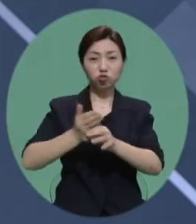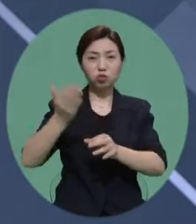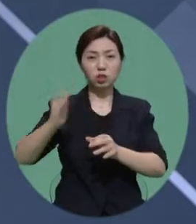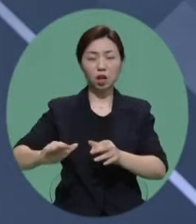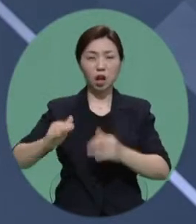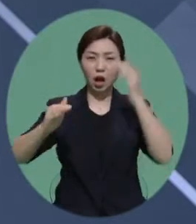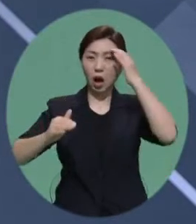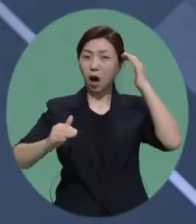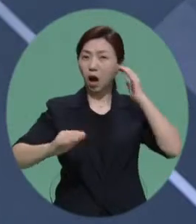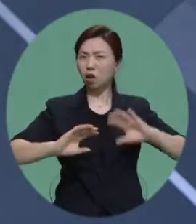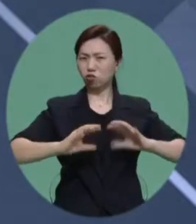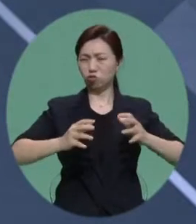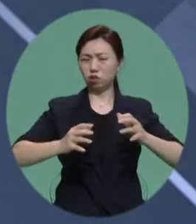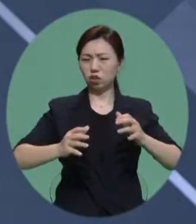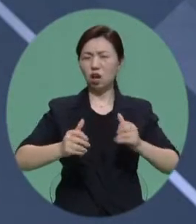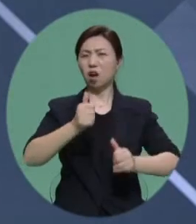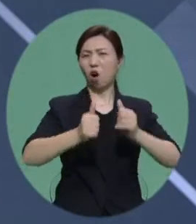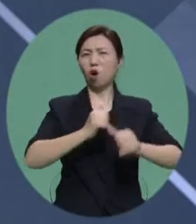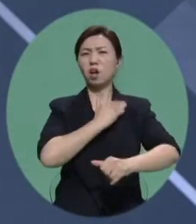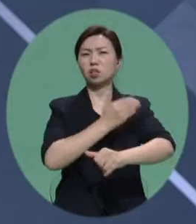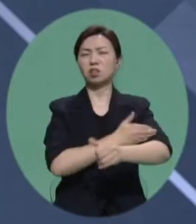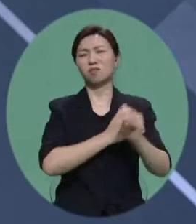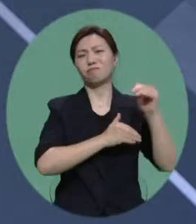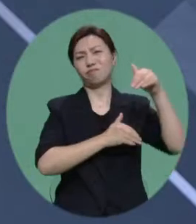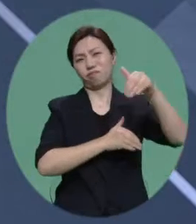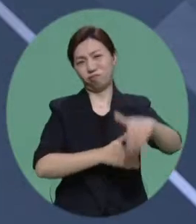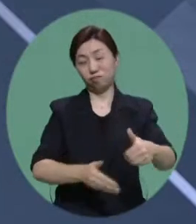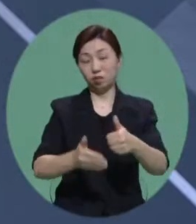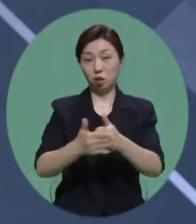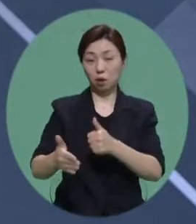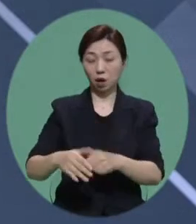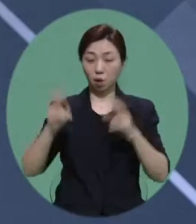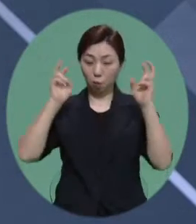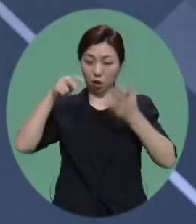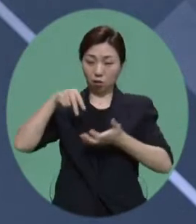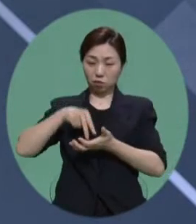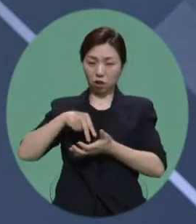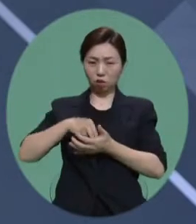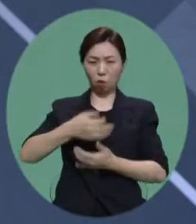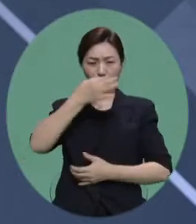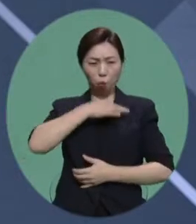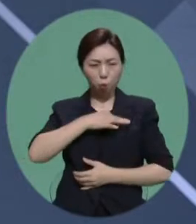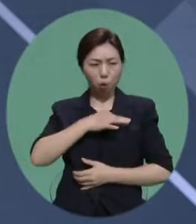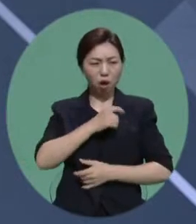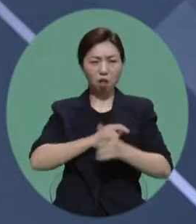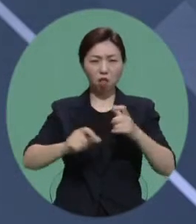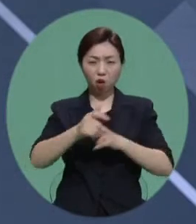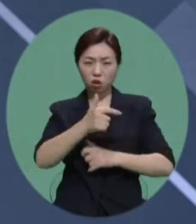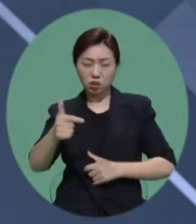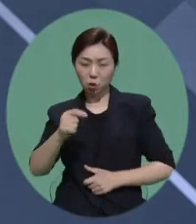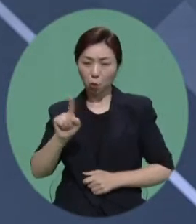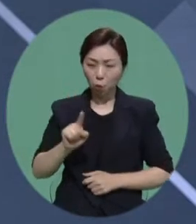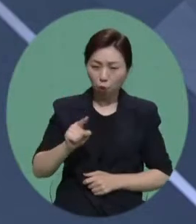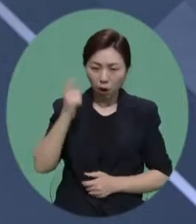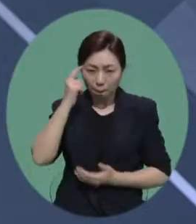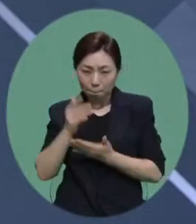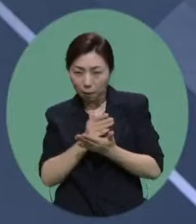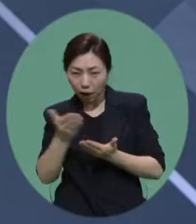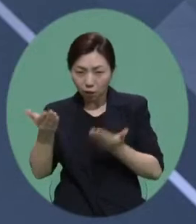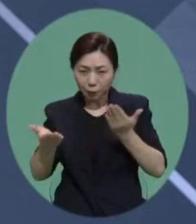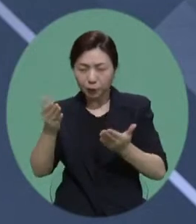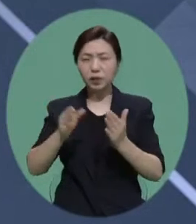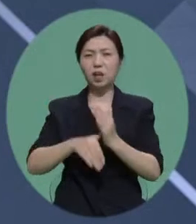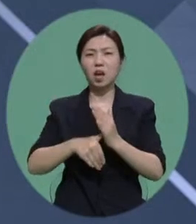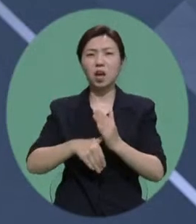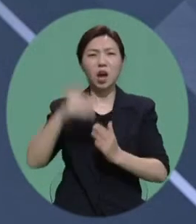환경 같으면 기업이 구태 우리쪽으로 오지를 않는 것이죠 그다음 또 두 번째로는 여러가지 규제가